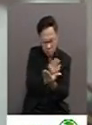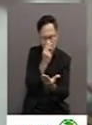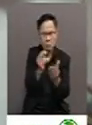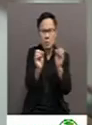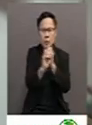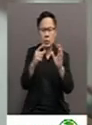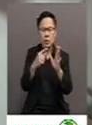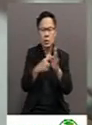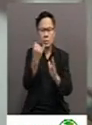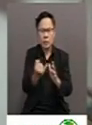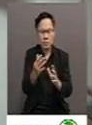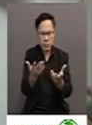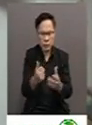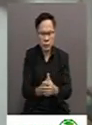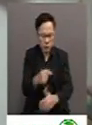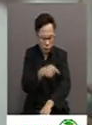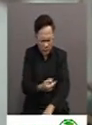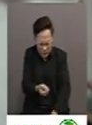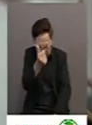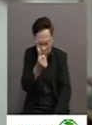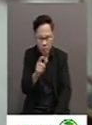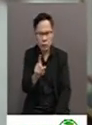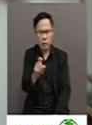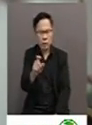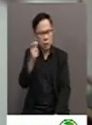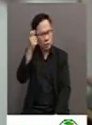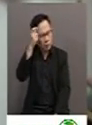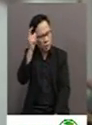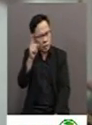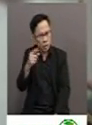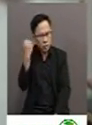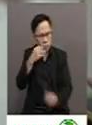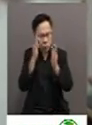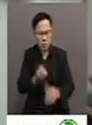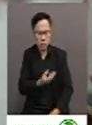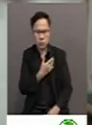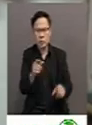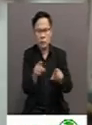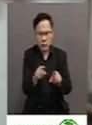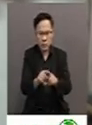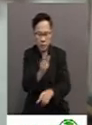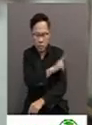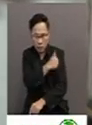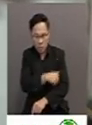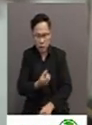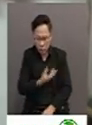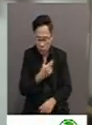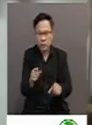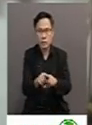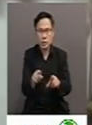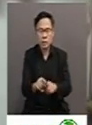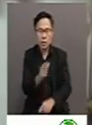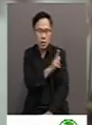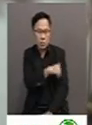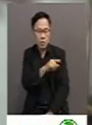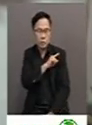เป็น 2-3 ชั่วโมงเป็นนะคือแป๊บเดียวก็เป็นนะเราคือทุกคนก็เหมือนช็อกอะตกใจว่าตัวหมอเองเขาก็ตกใจว่า